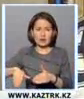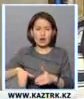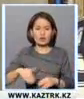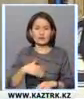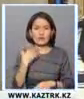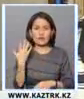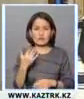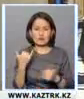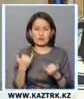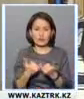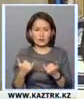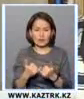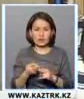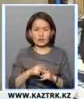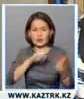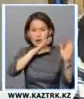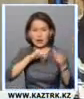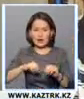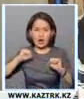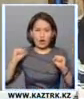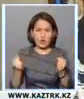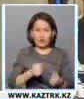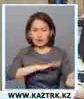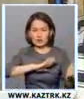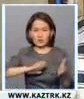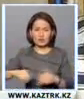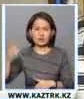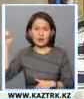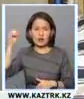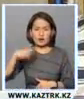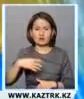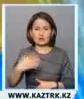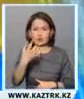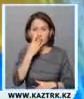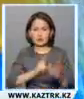Сонымен сол қарменен бірге, бұрынан жатқан қардың барлығы еріп, ұшып кетеді.